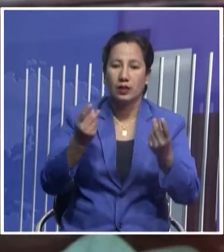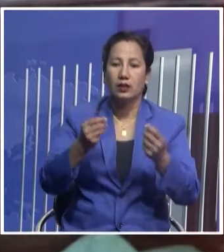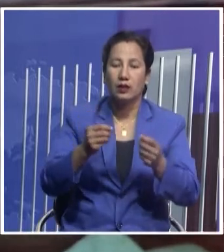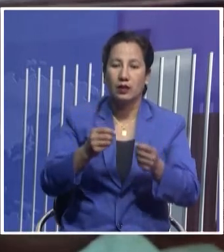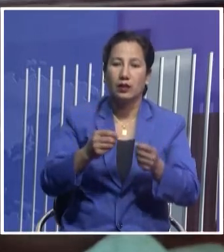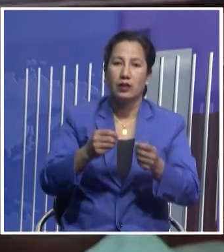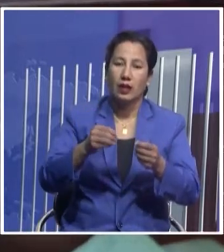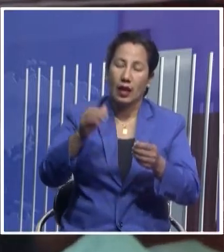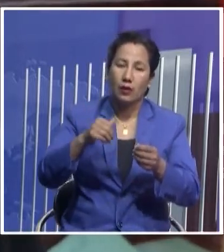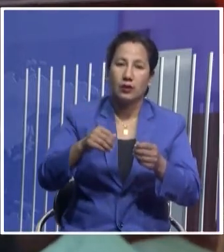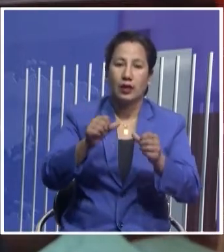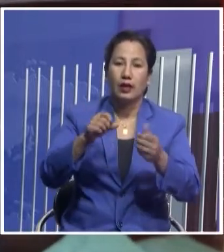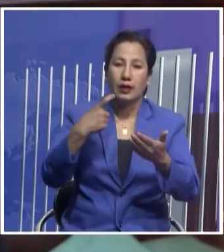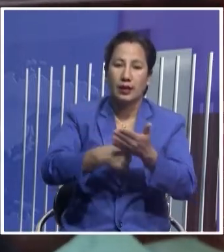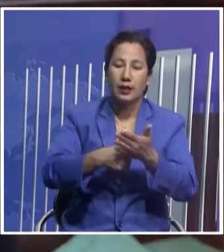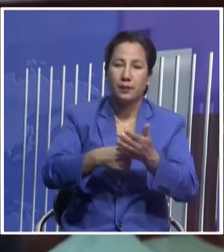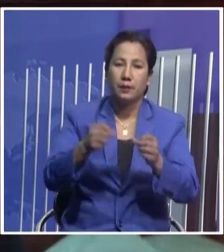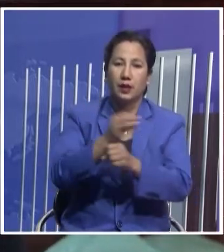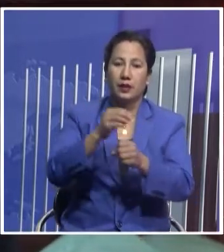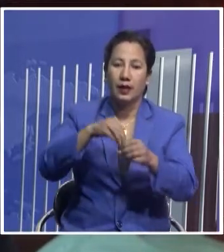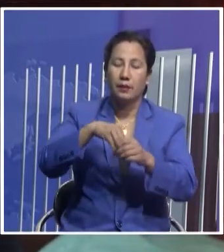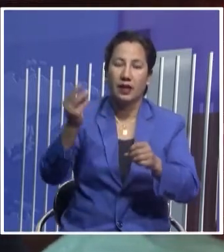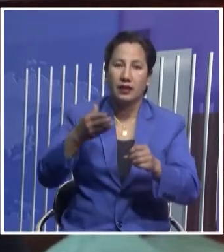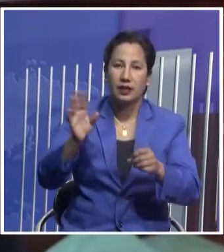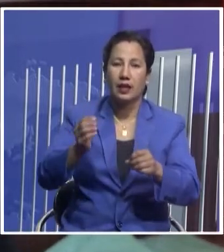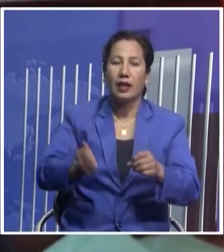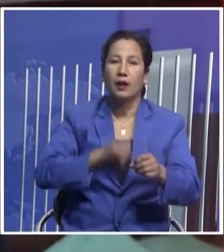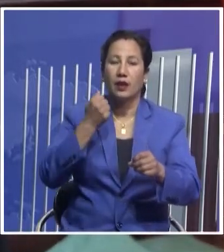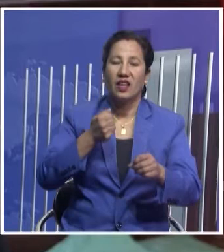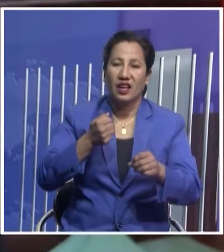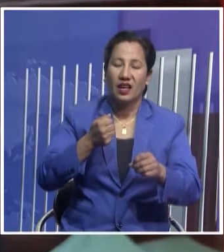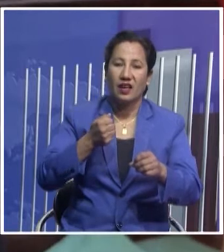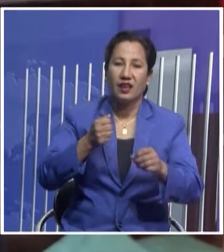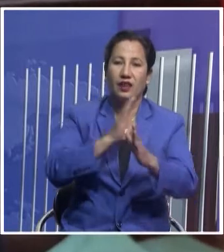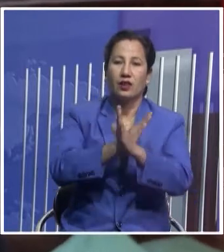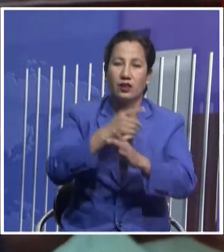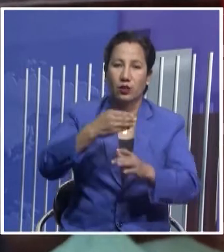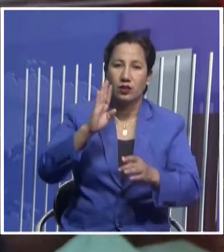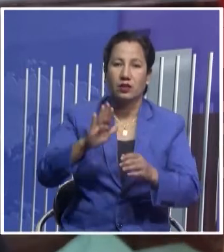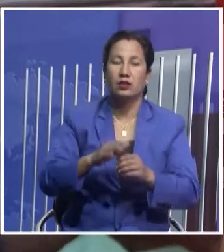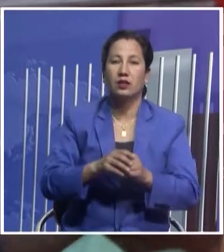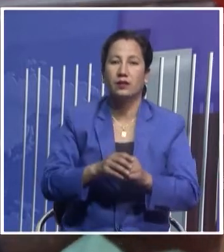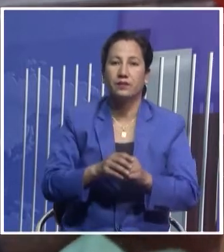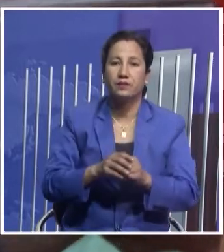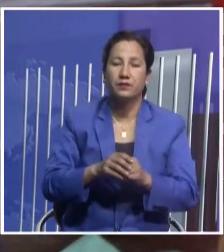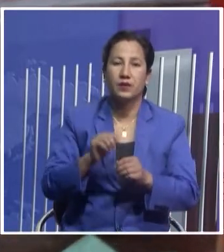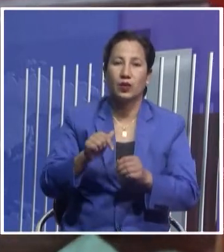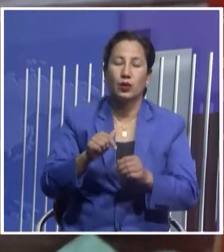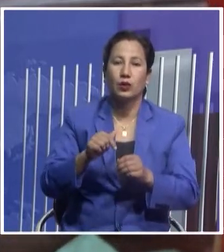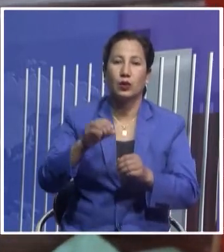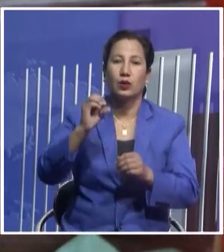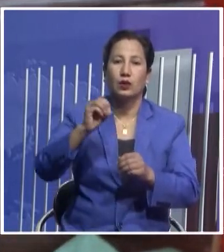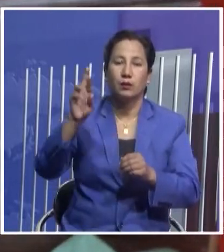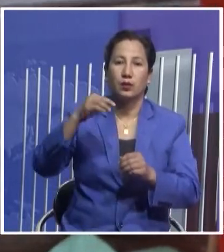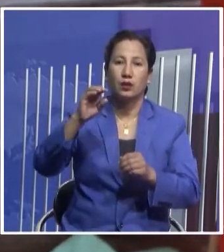नियमभन्दा बाहिर जानु आफैलाई खराब हुने खतरा हुने हुँदा सकभर चाहिँ त्यो प्रविधिको